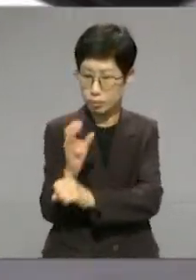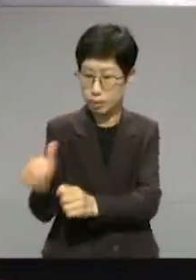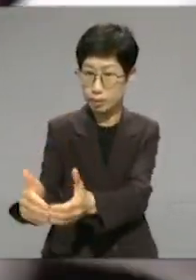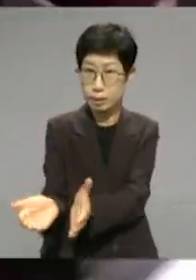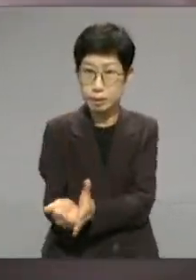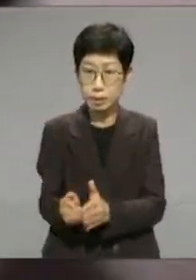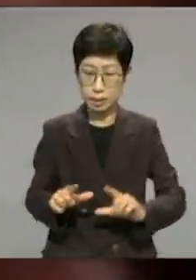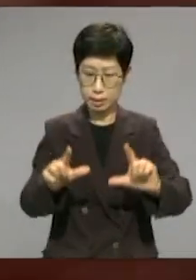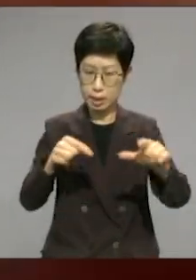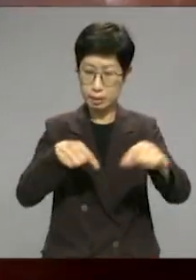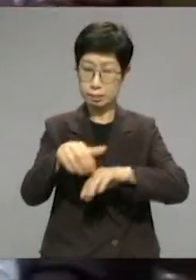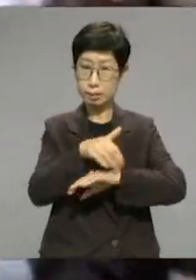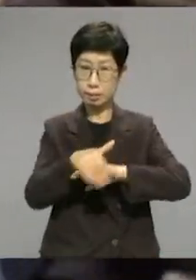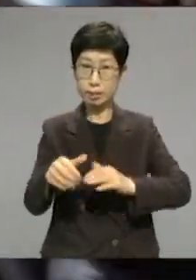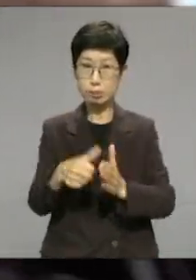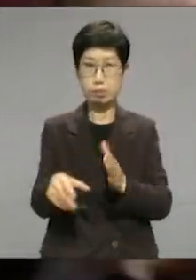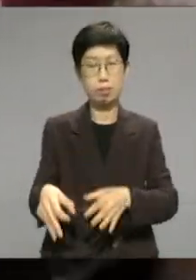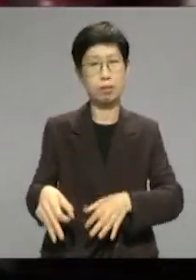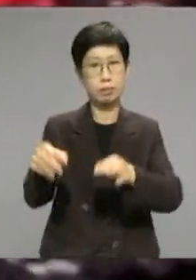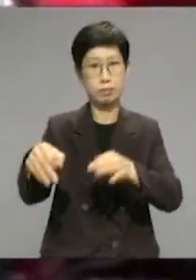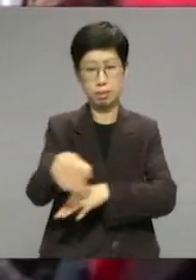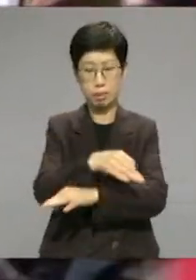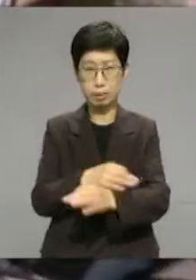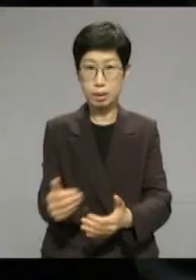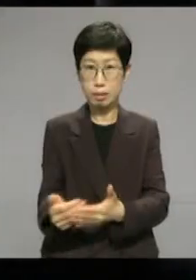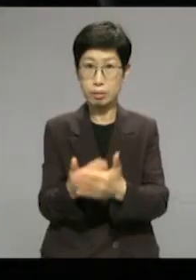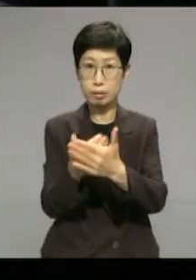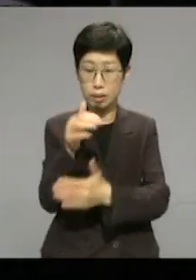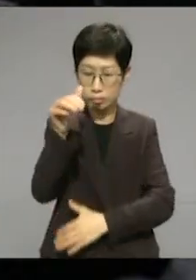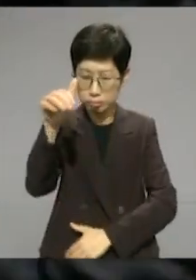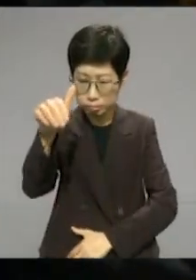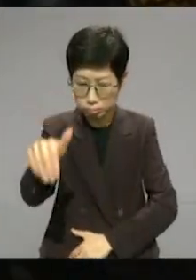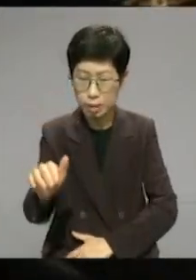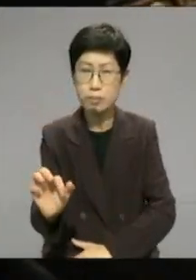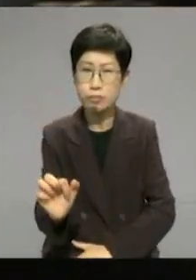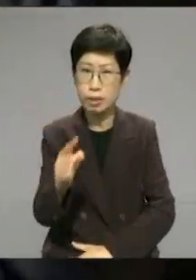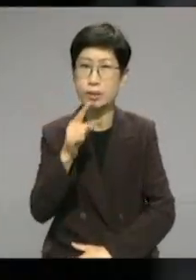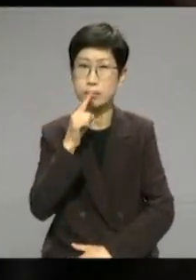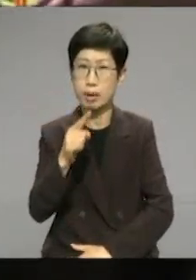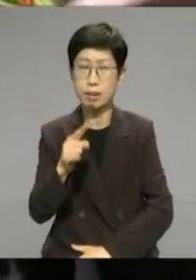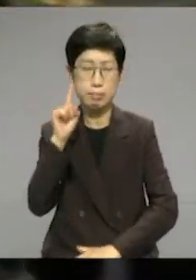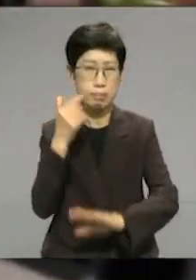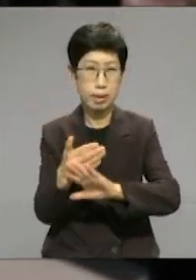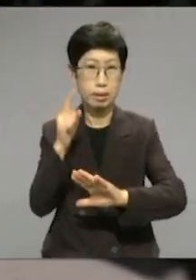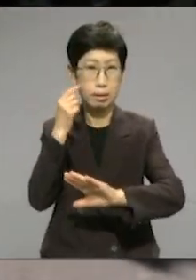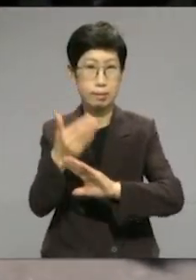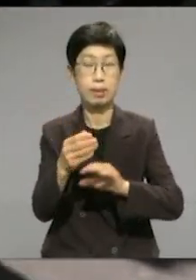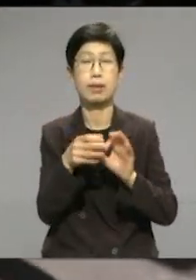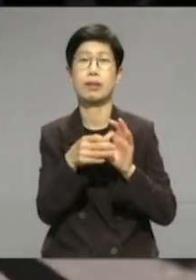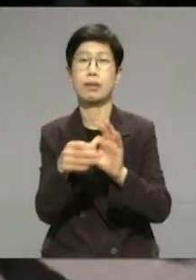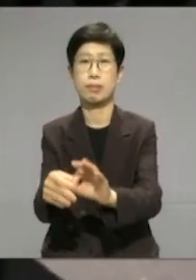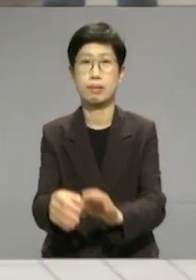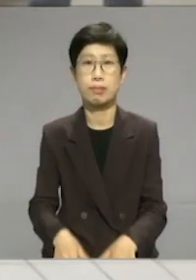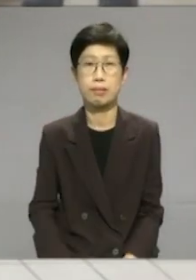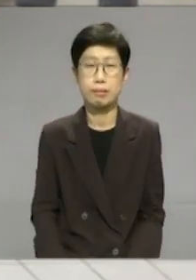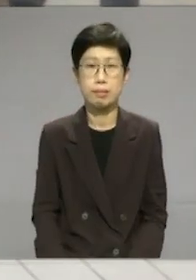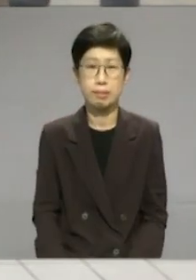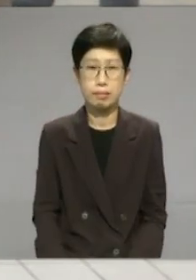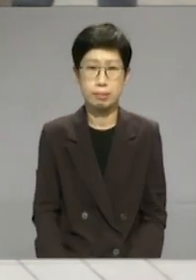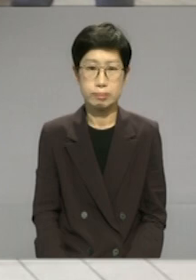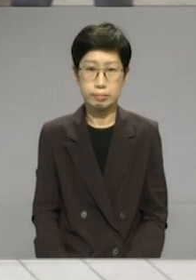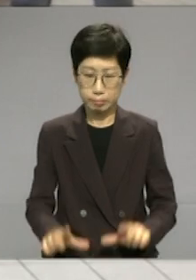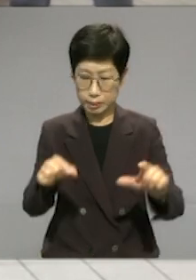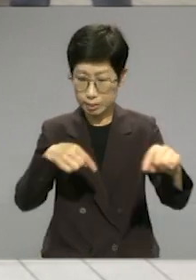기후 정책이 물가 급등과 경제 성장률 저하의 원흉이라며 번번이 반대해 왔습니다.